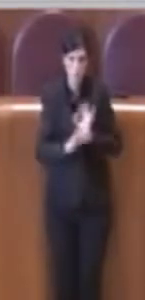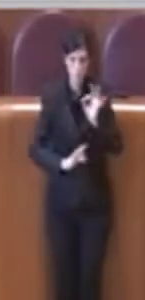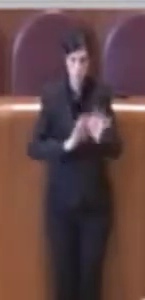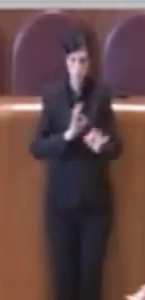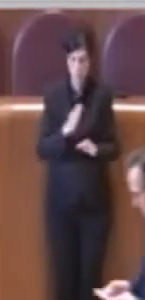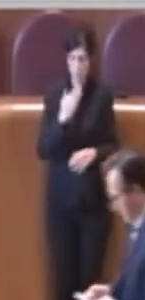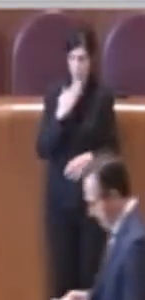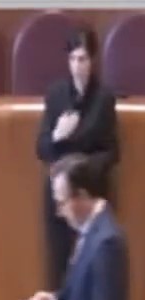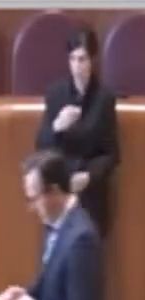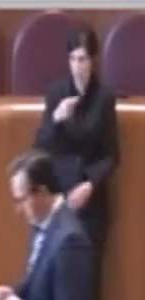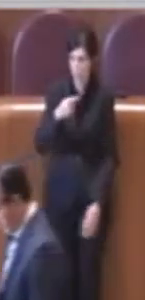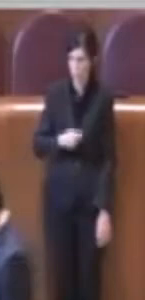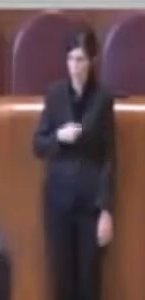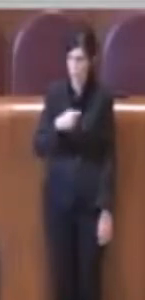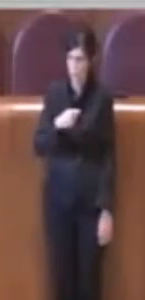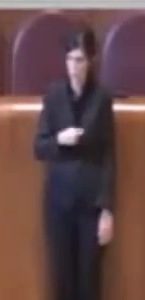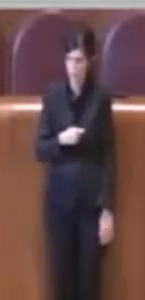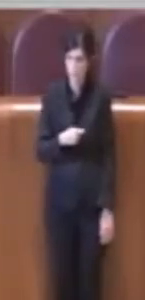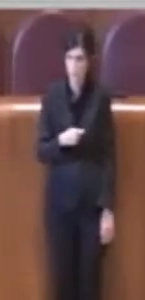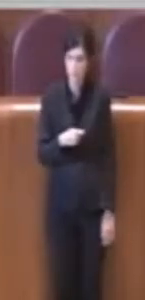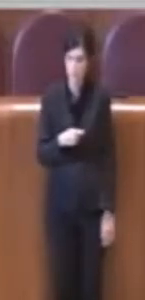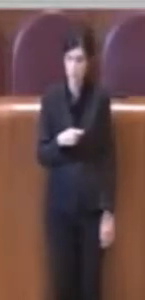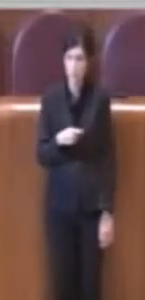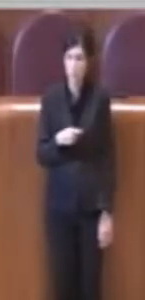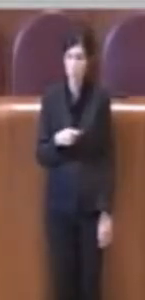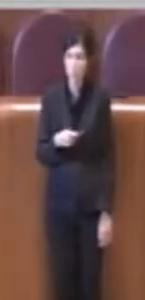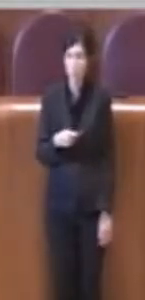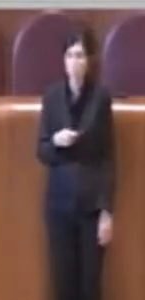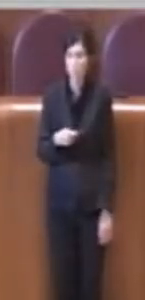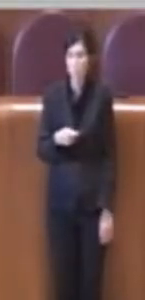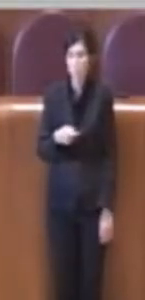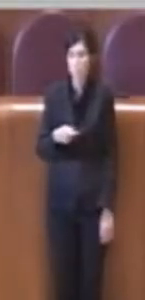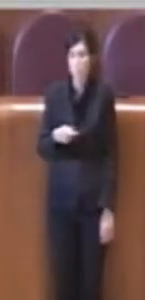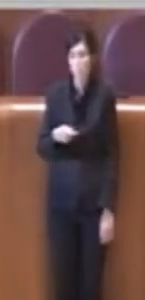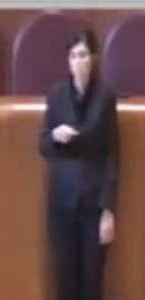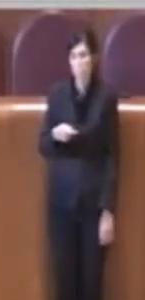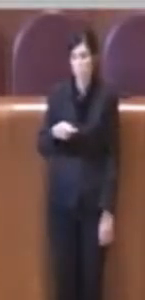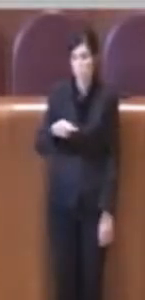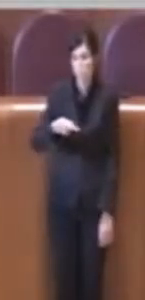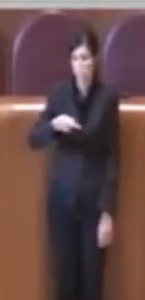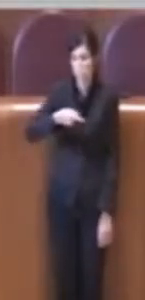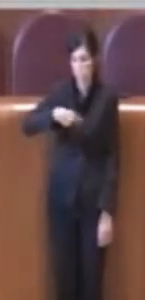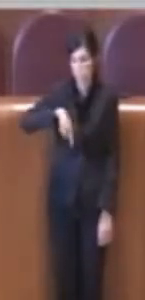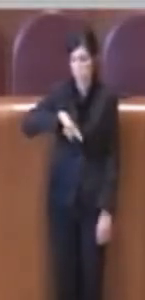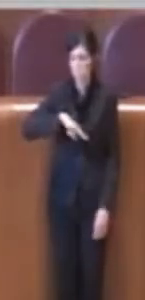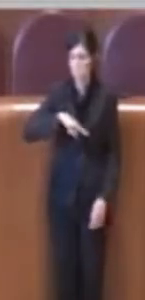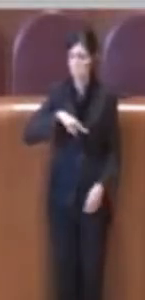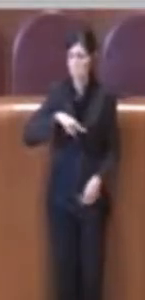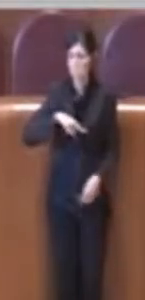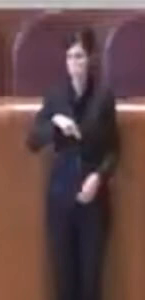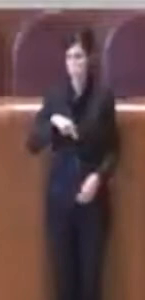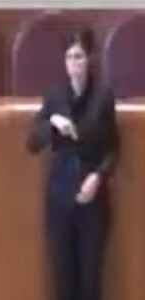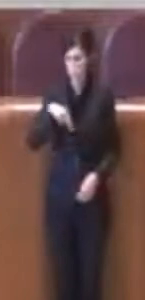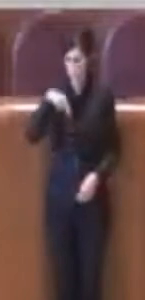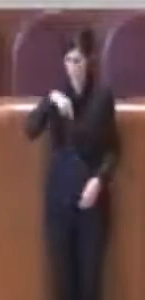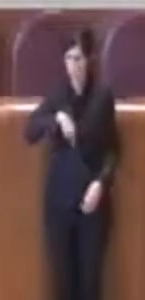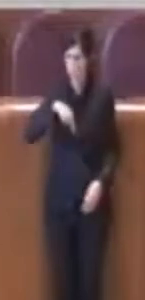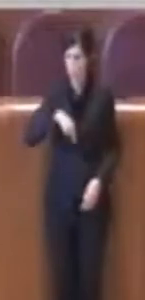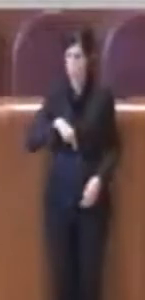Grazie Presidente, siamo qui per discutere di una delibera